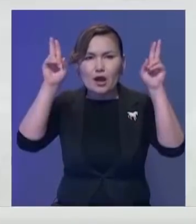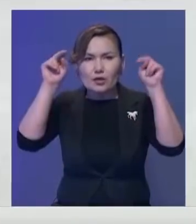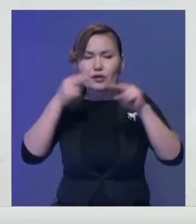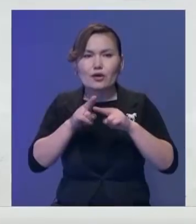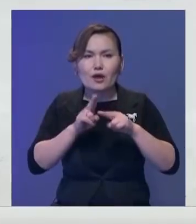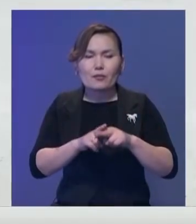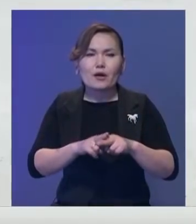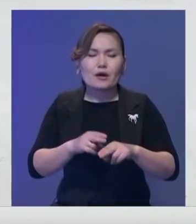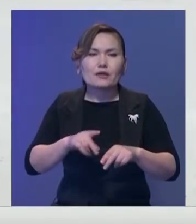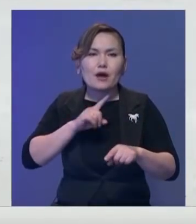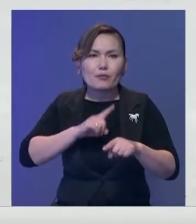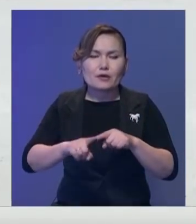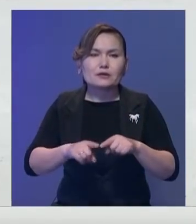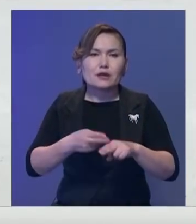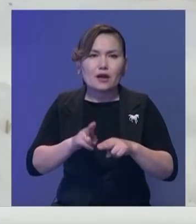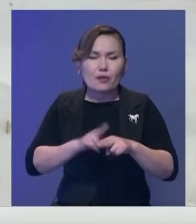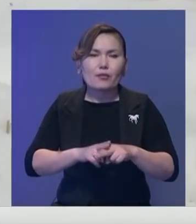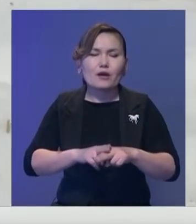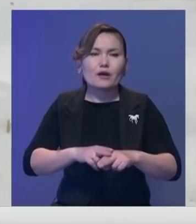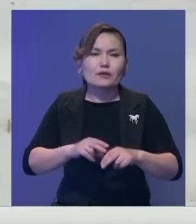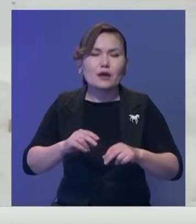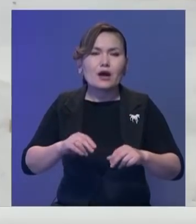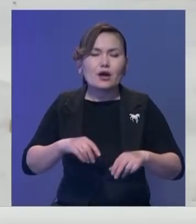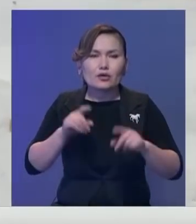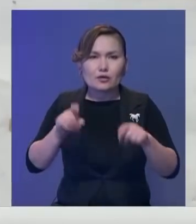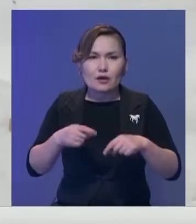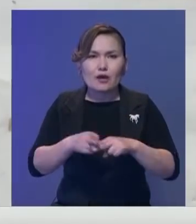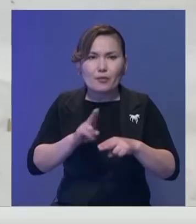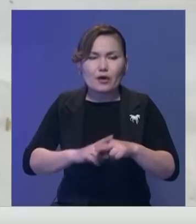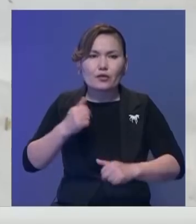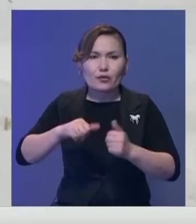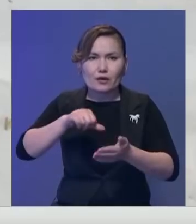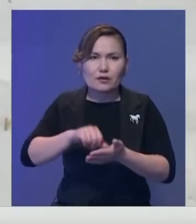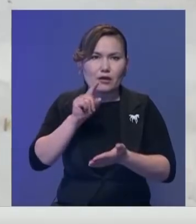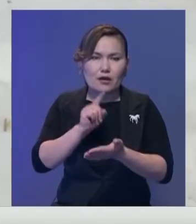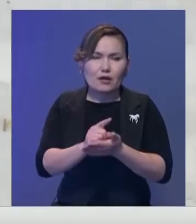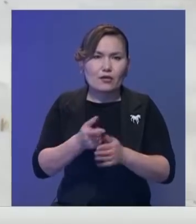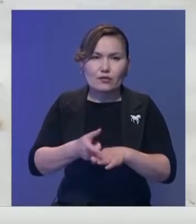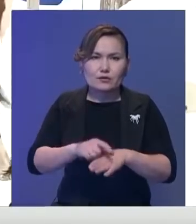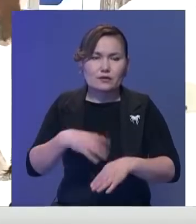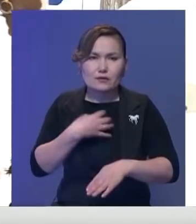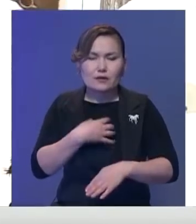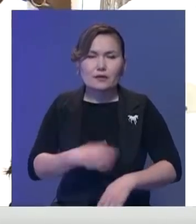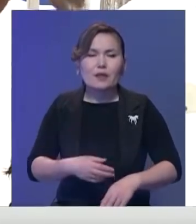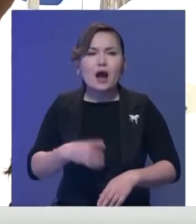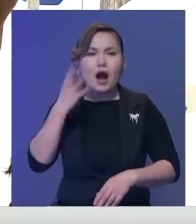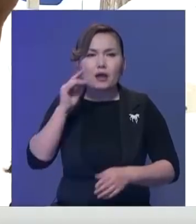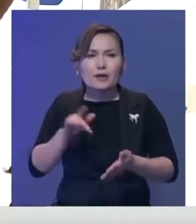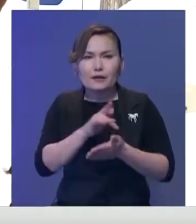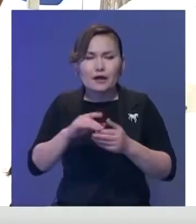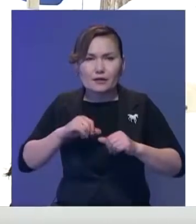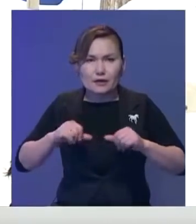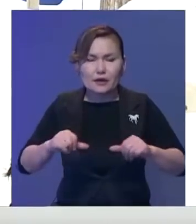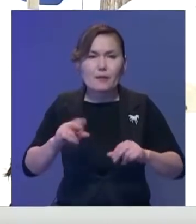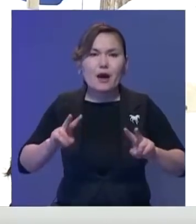тазылардың алғырлығын байқайтын сайыстар қызығушылық танытушылардың қатарын еселей түсуі ғажап емес. Әділ қазылар болады. Алматыда бар,